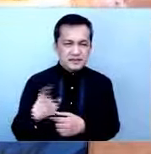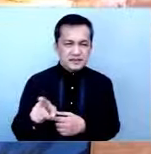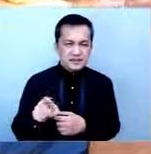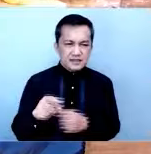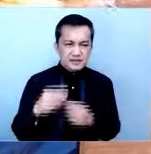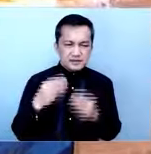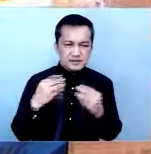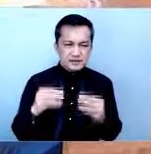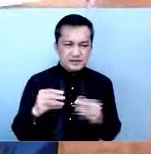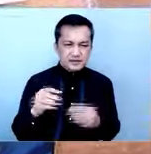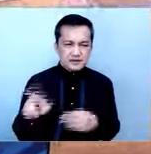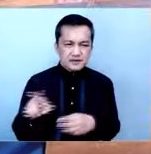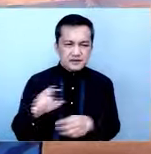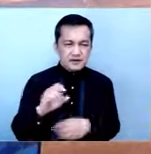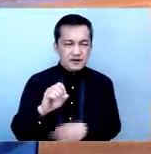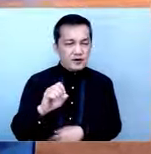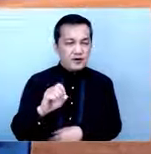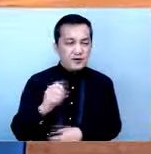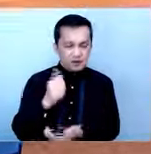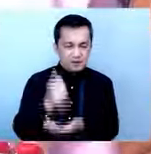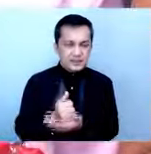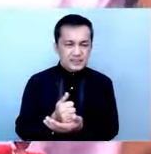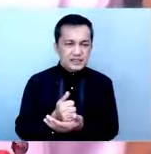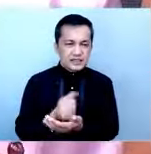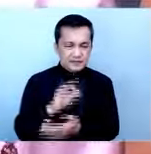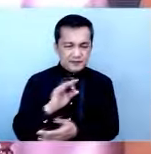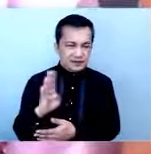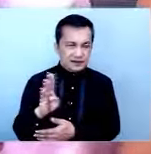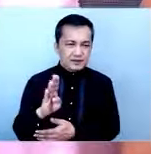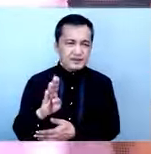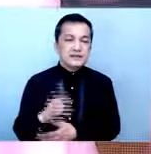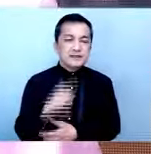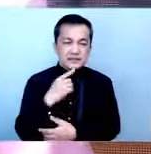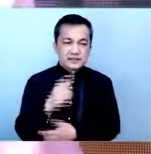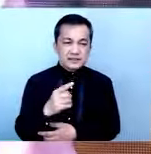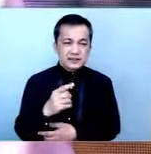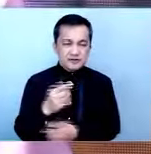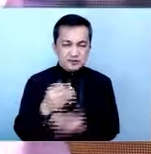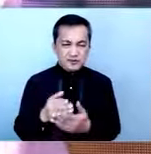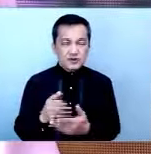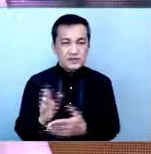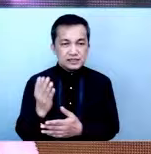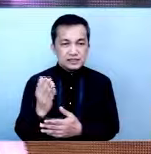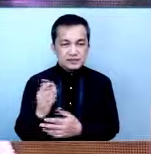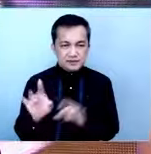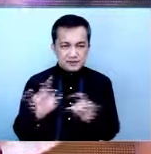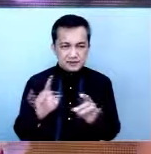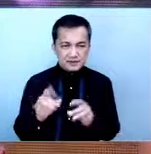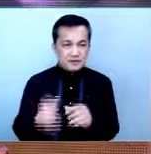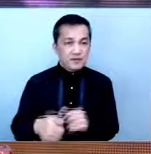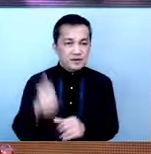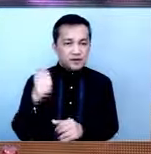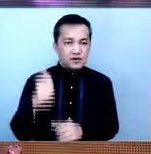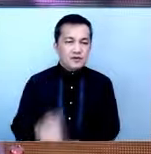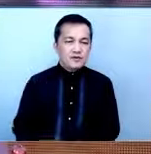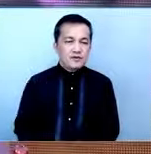aming official Facebook page na Good Morning, kapatid. Ang mapipili po namin sa pagkatapos ng show, magwawagi na